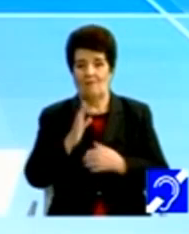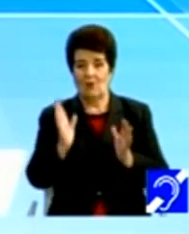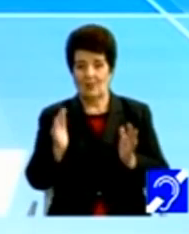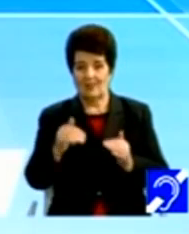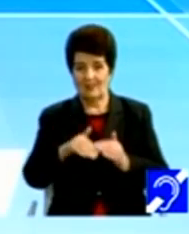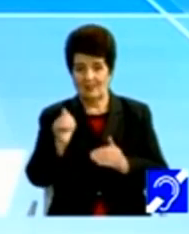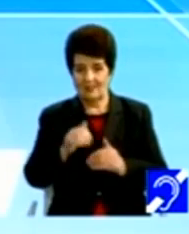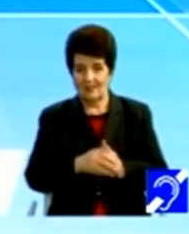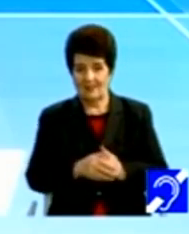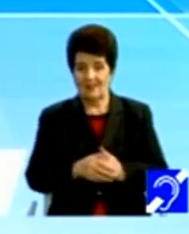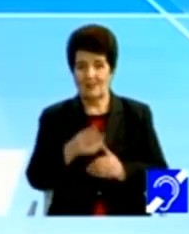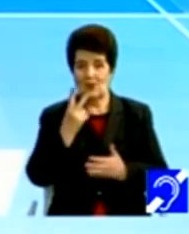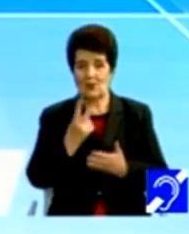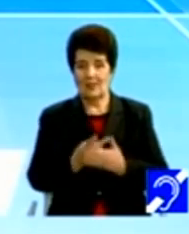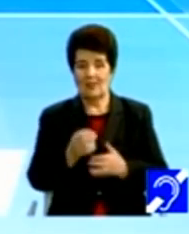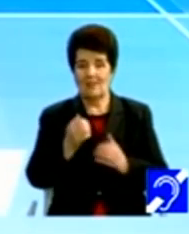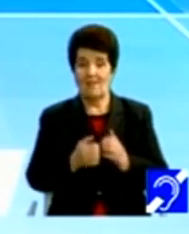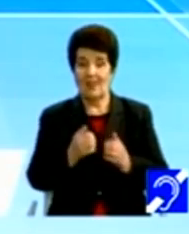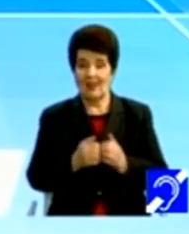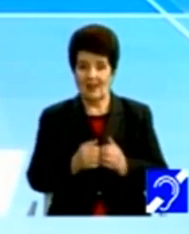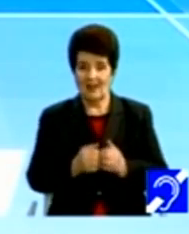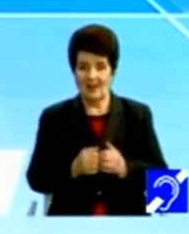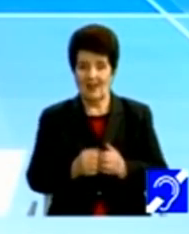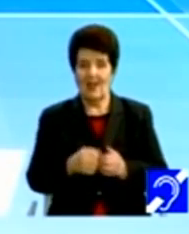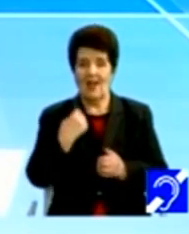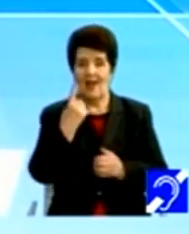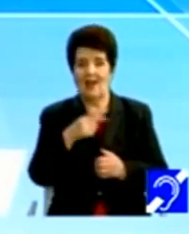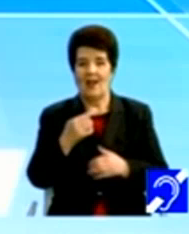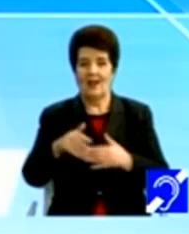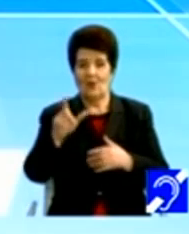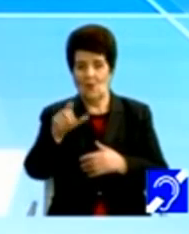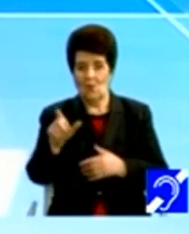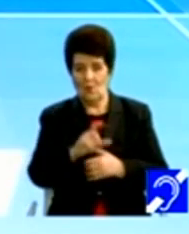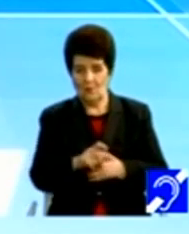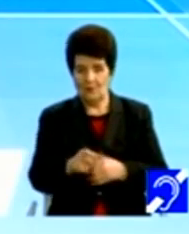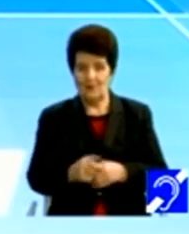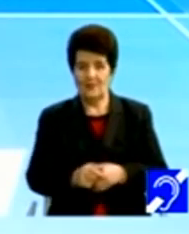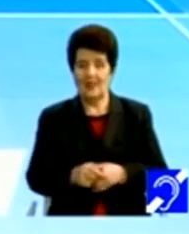în dosarul fiecărui candidat. Să alegem un om fără